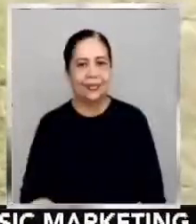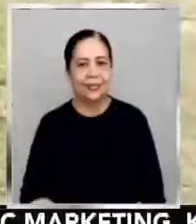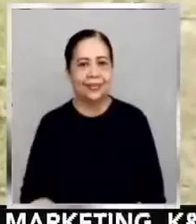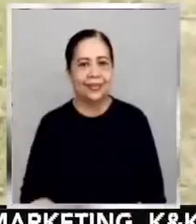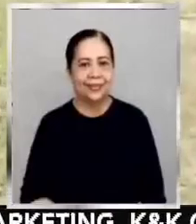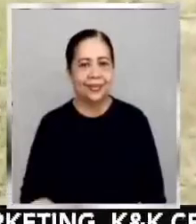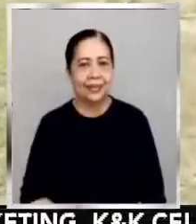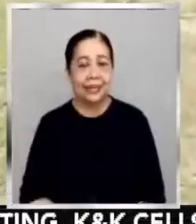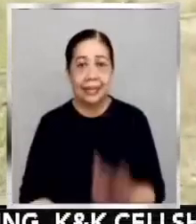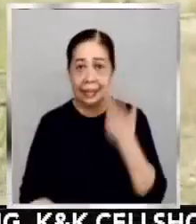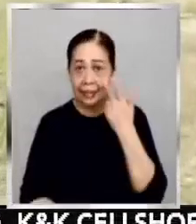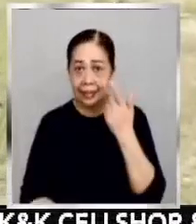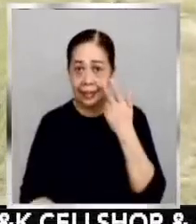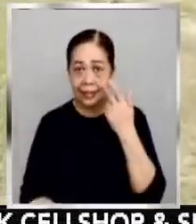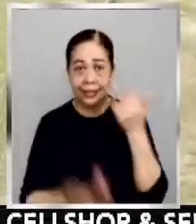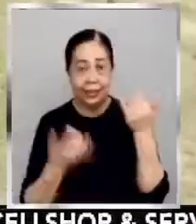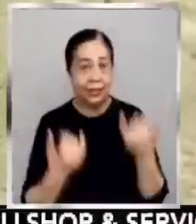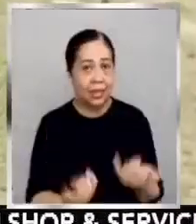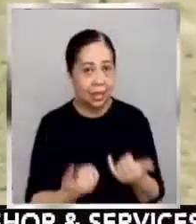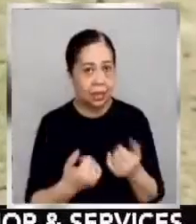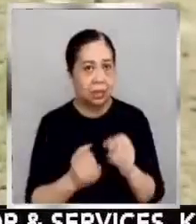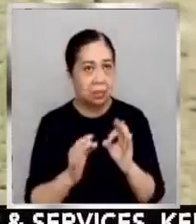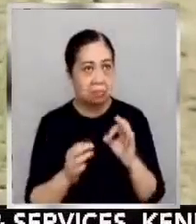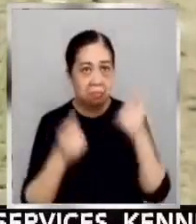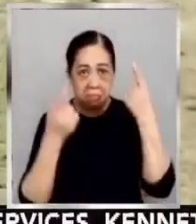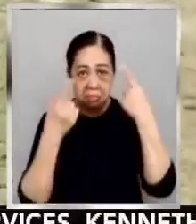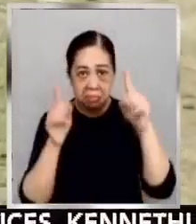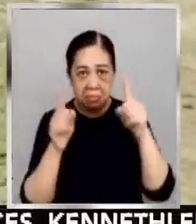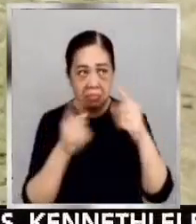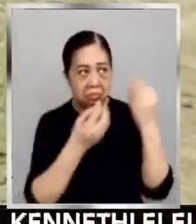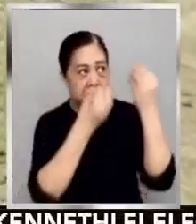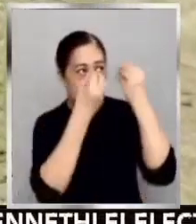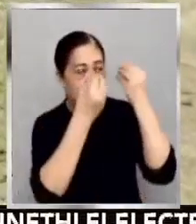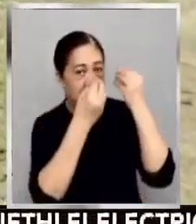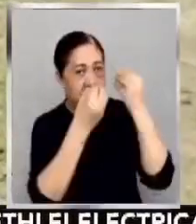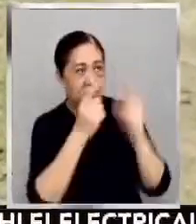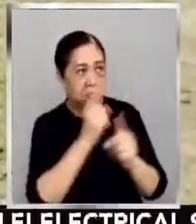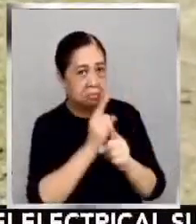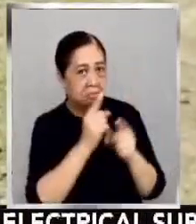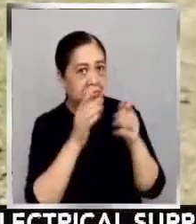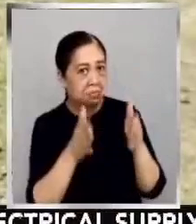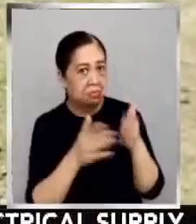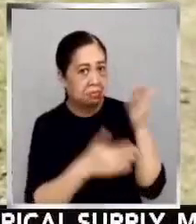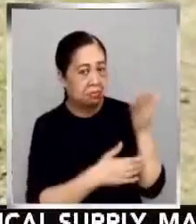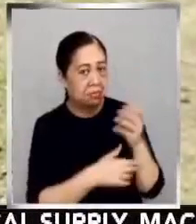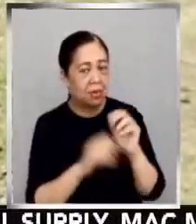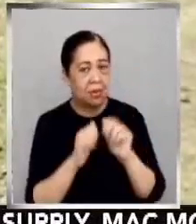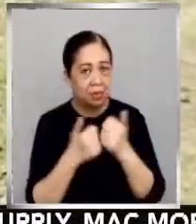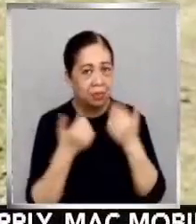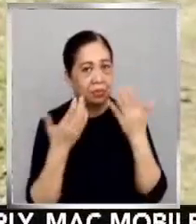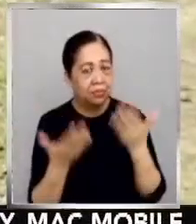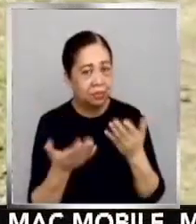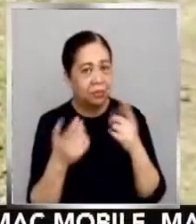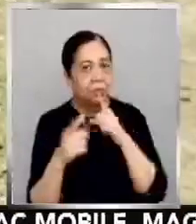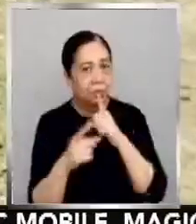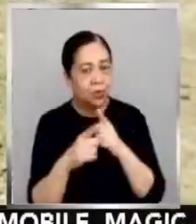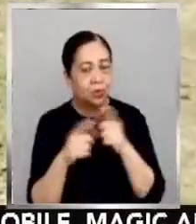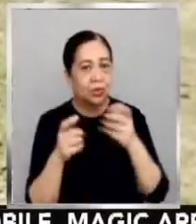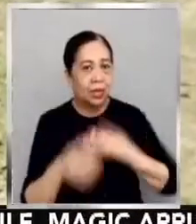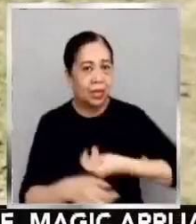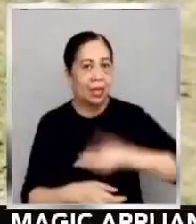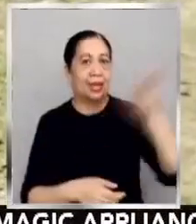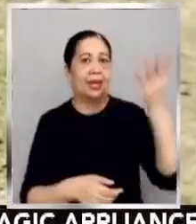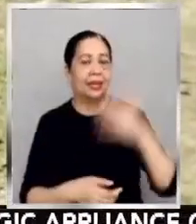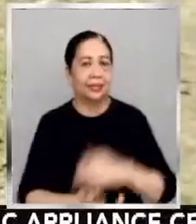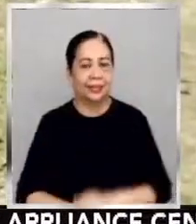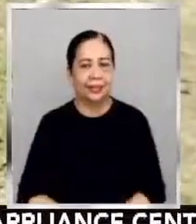Susubukan naman natin ngayon kung effective ba yung tinuro sa atin ni ma'am kung paano nga ba ihagis itong disc.